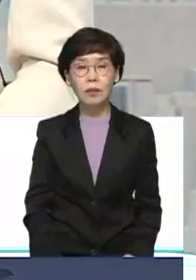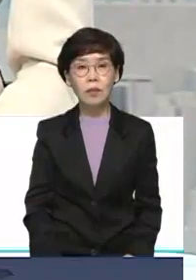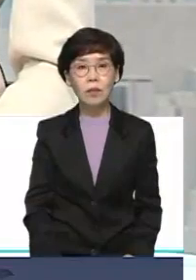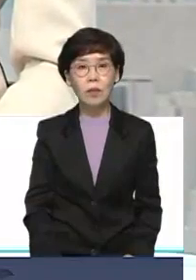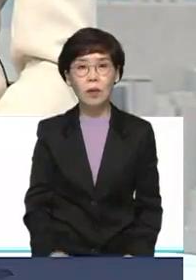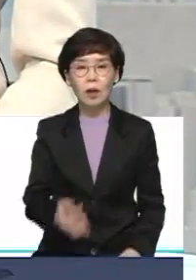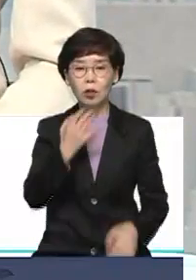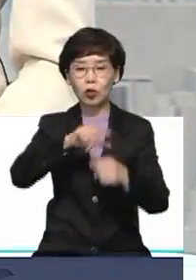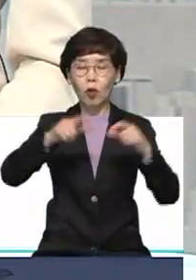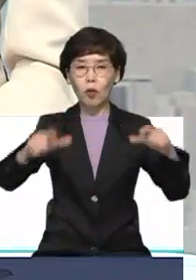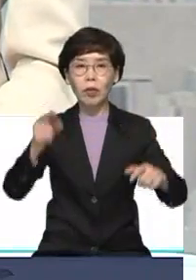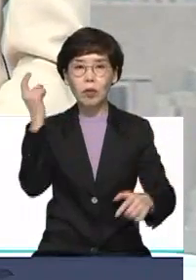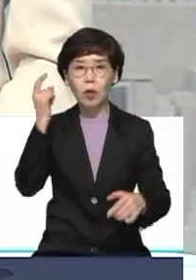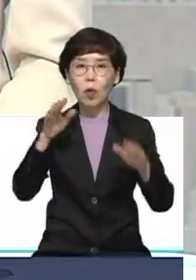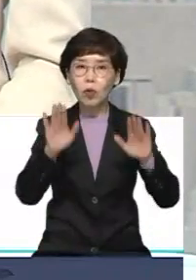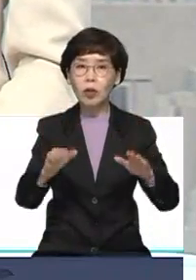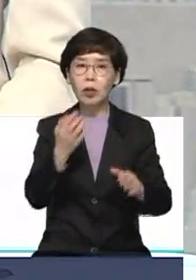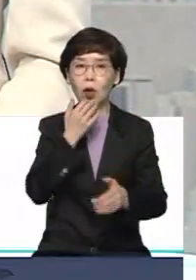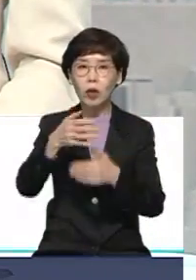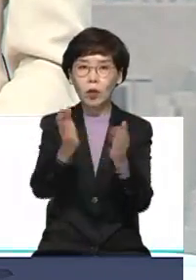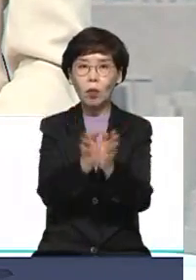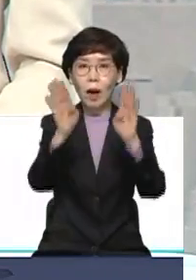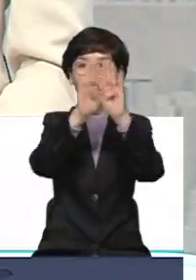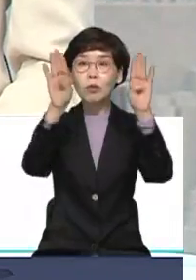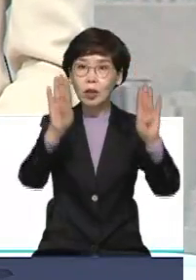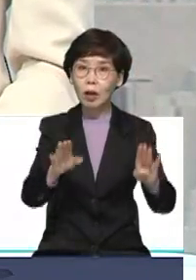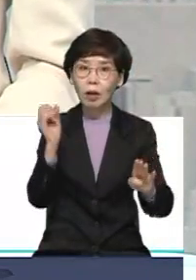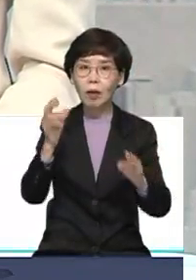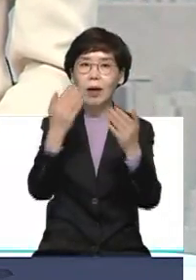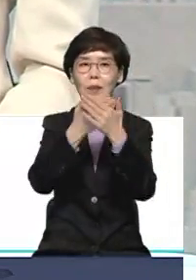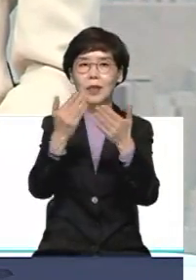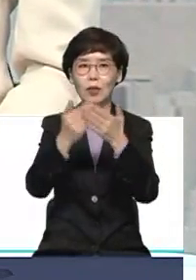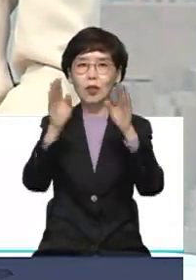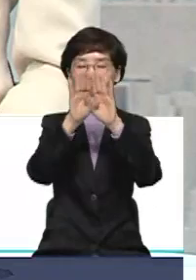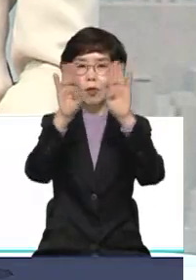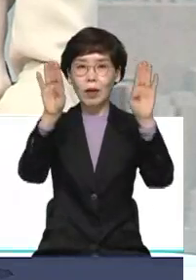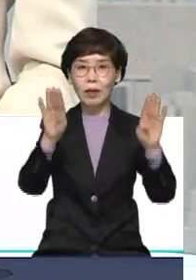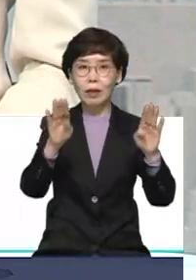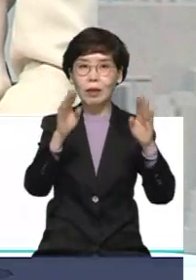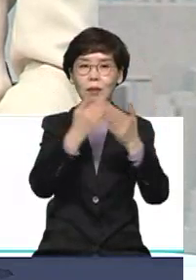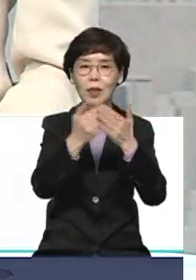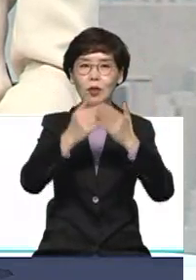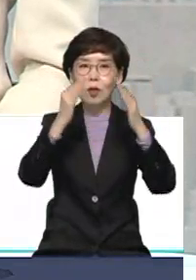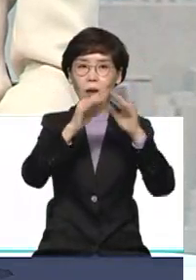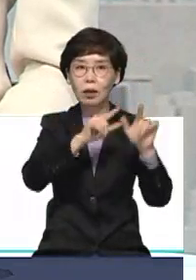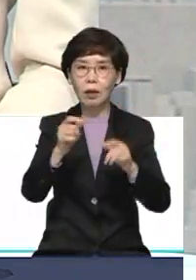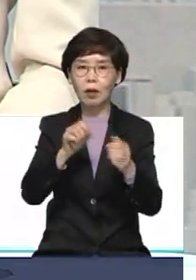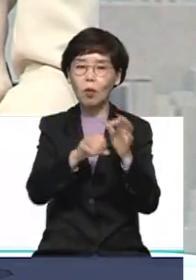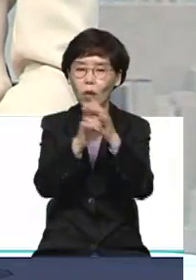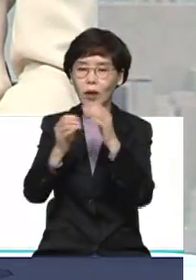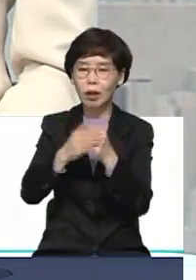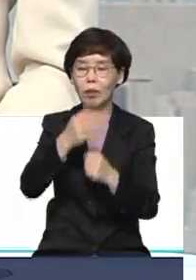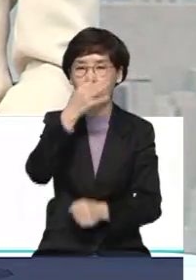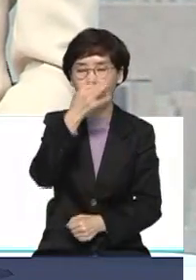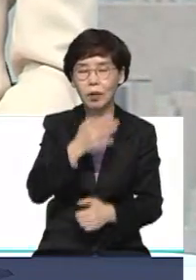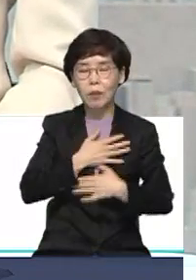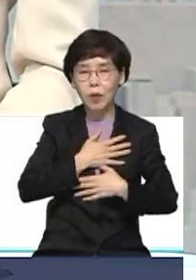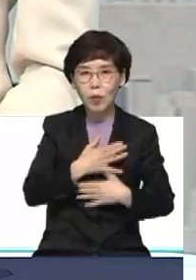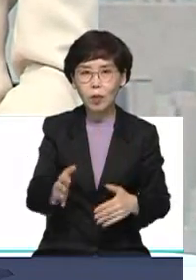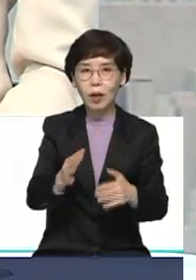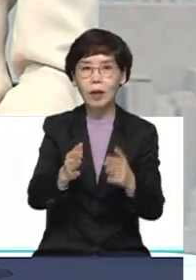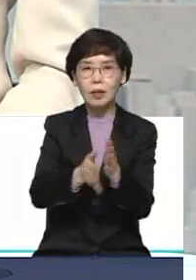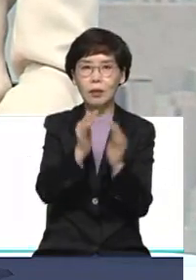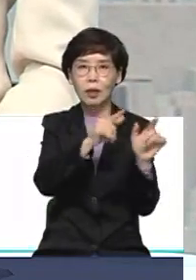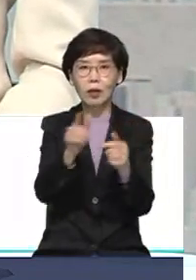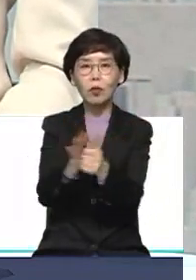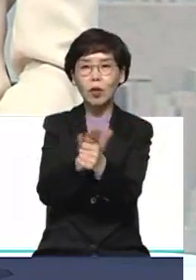이어서 수도권 소식입니다. 네, 오늘은 경기도 박물관과 미술관들이 코로나로 지친 시민들을 위로하기 위해 전시